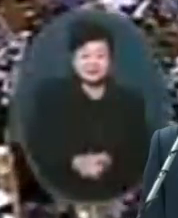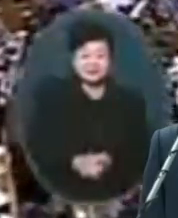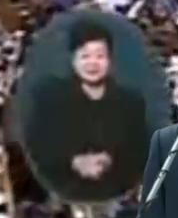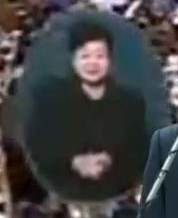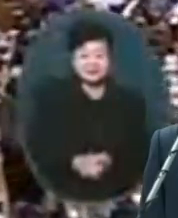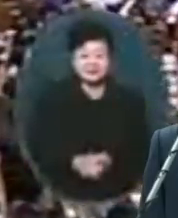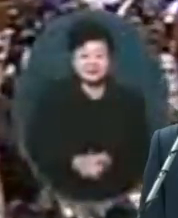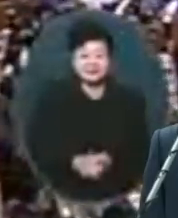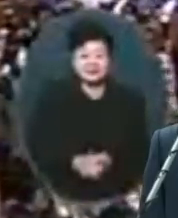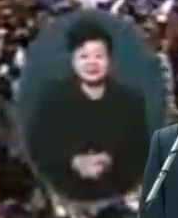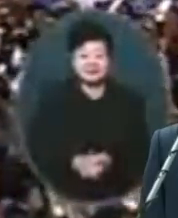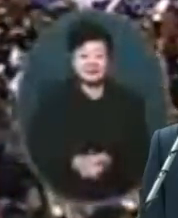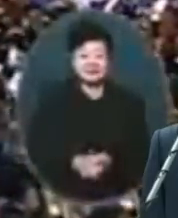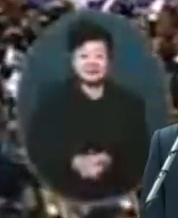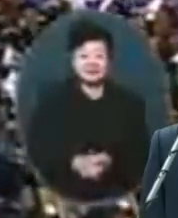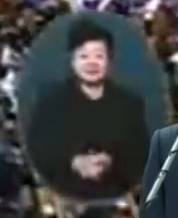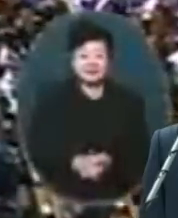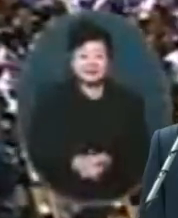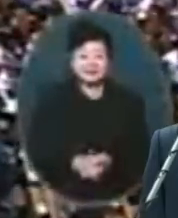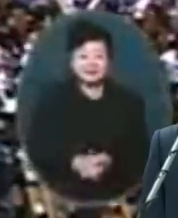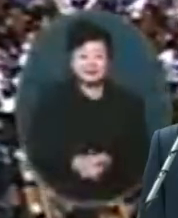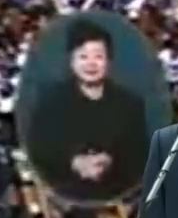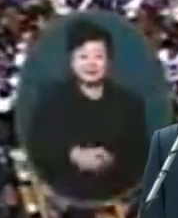용서와 의의를 예비해 놓으신 것입니다.